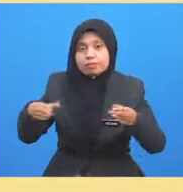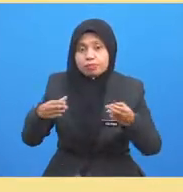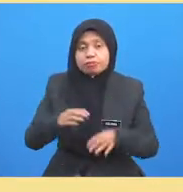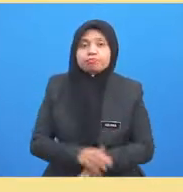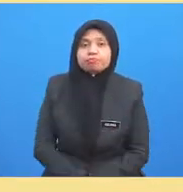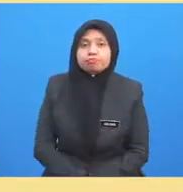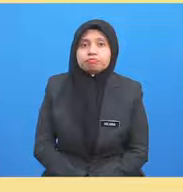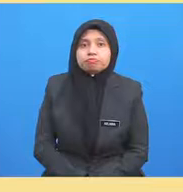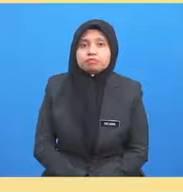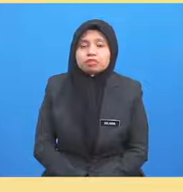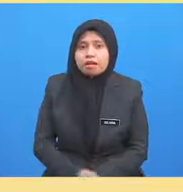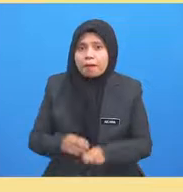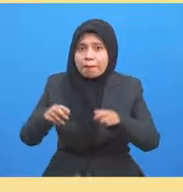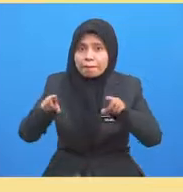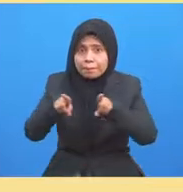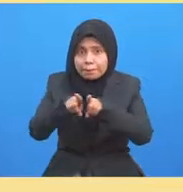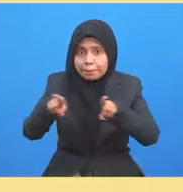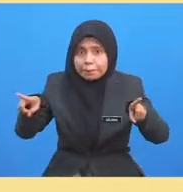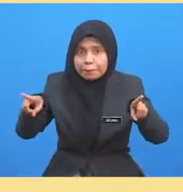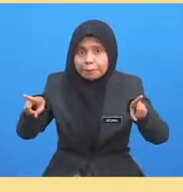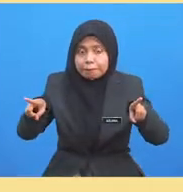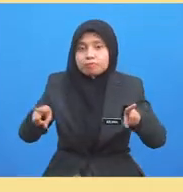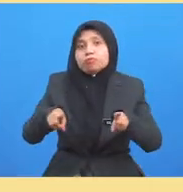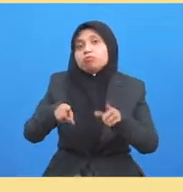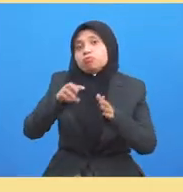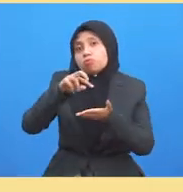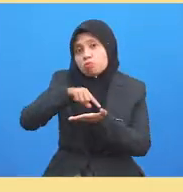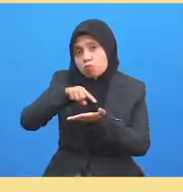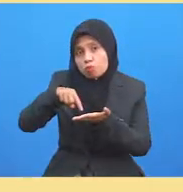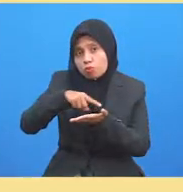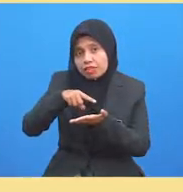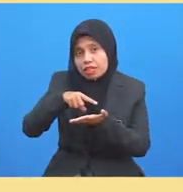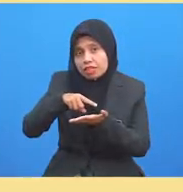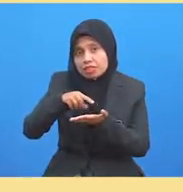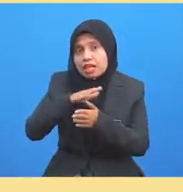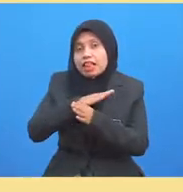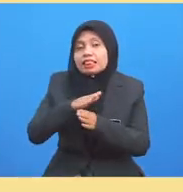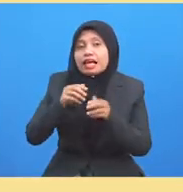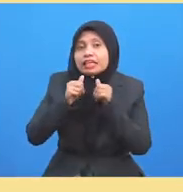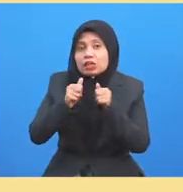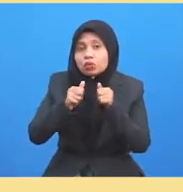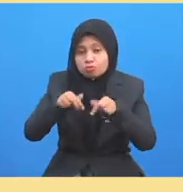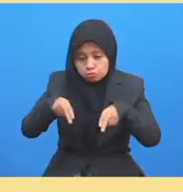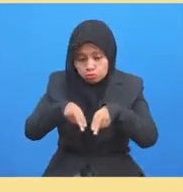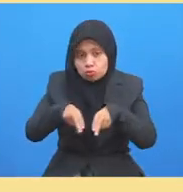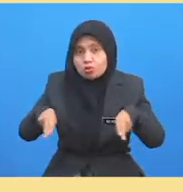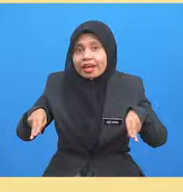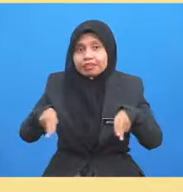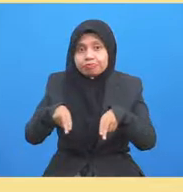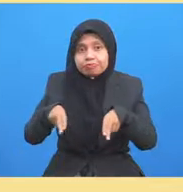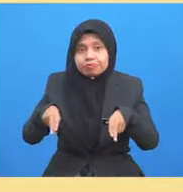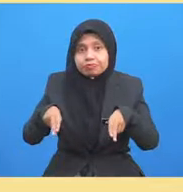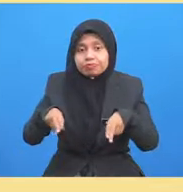Kedua, perbandingan dari segi ukuran, model olokan dibuat tidak mengikut ukuran atau skala